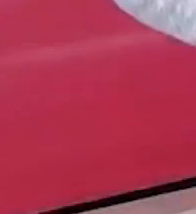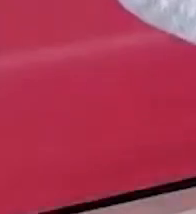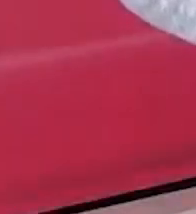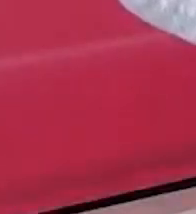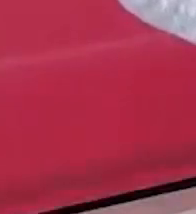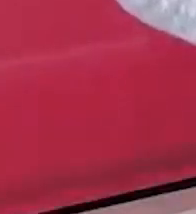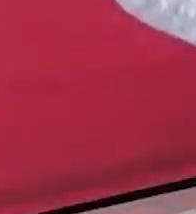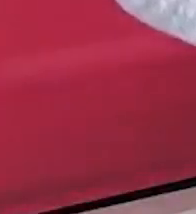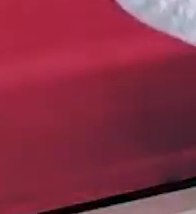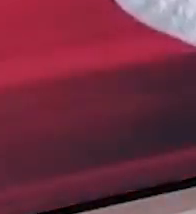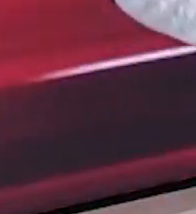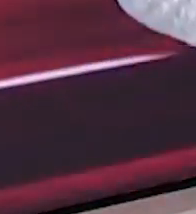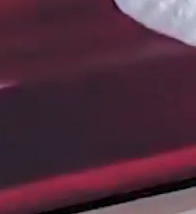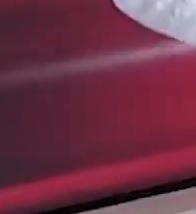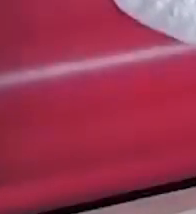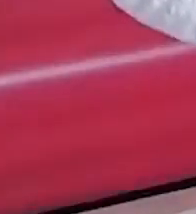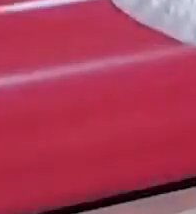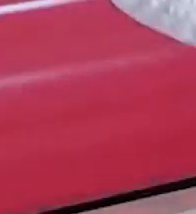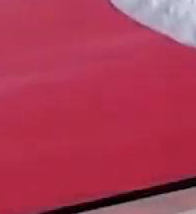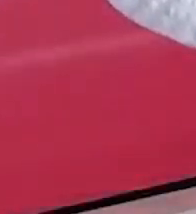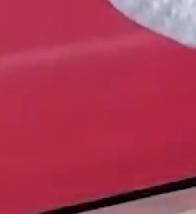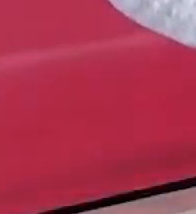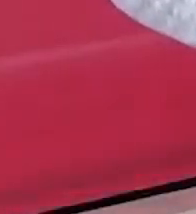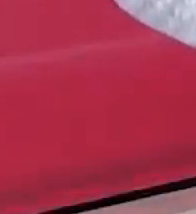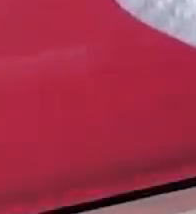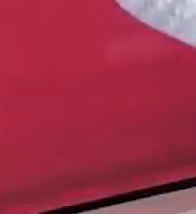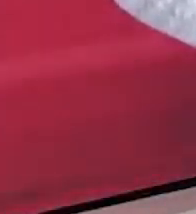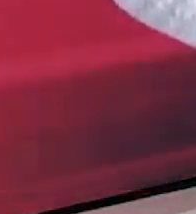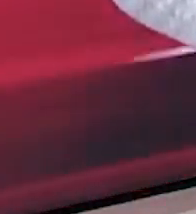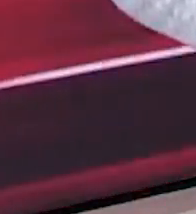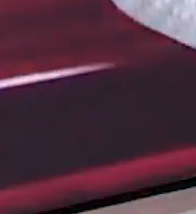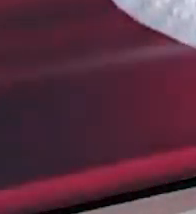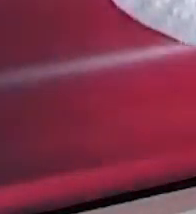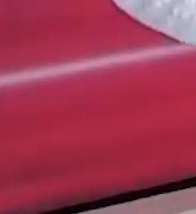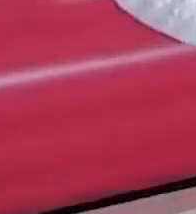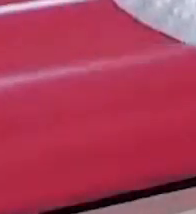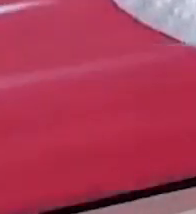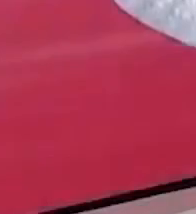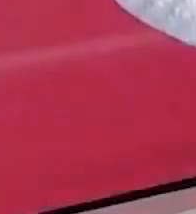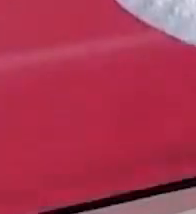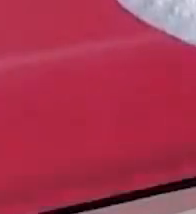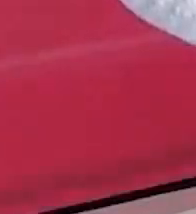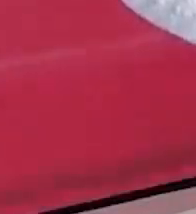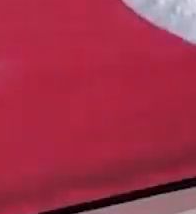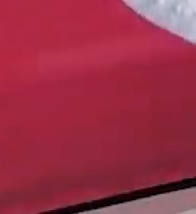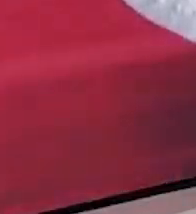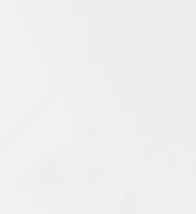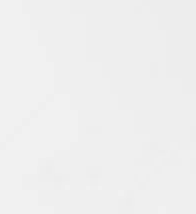bisitahin ang GMA Pinoy TV at www.gmanews.tv.